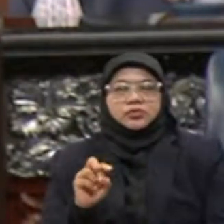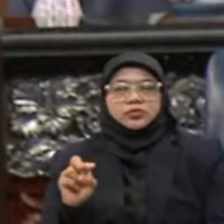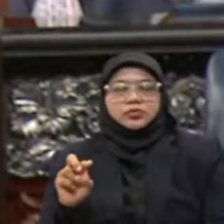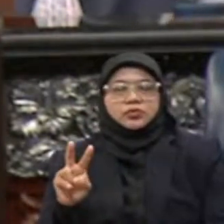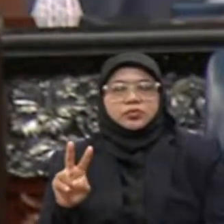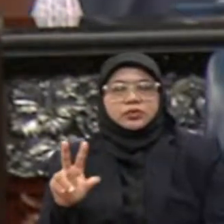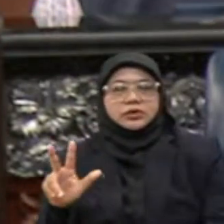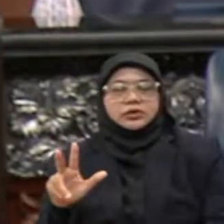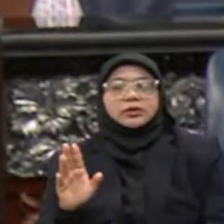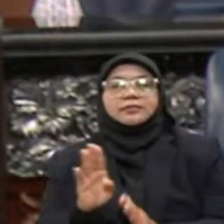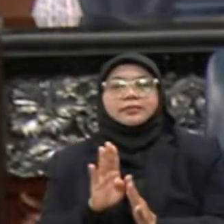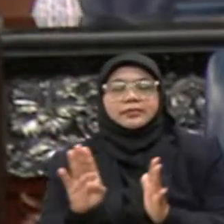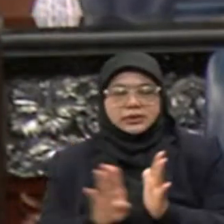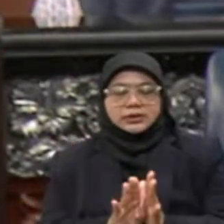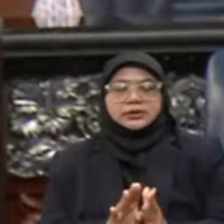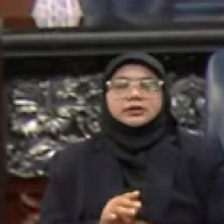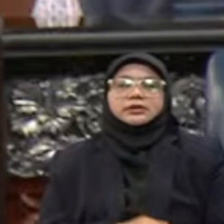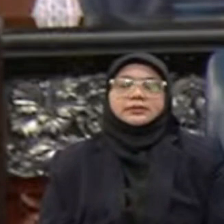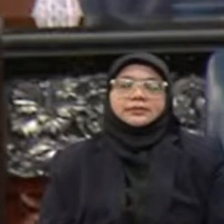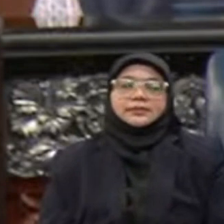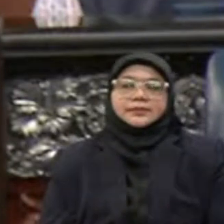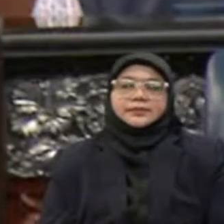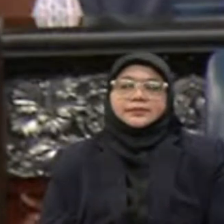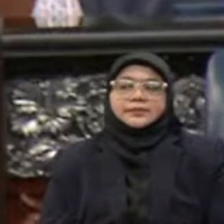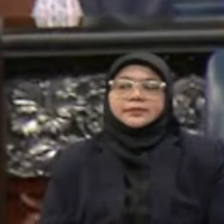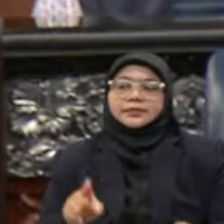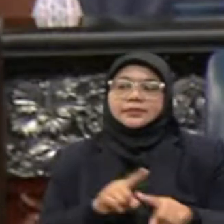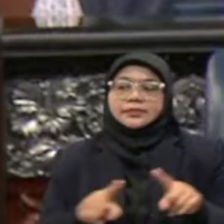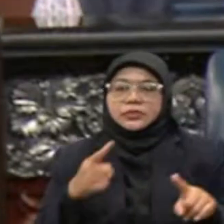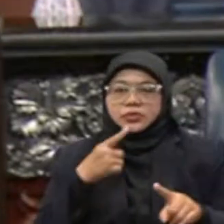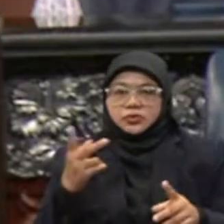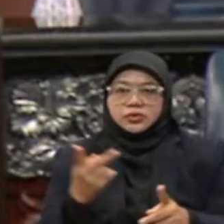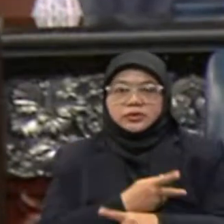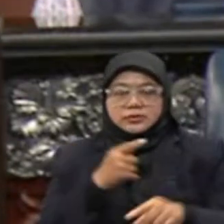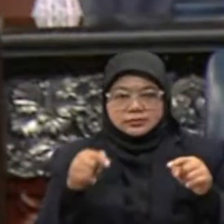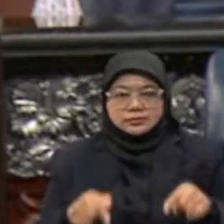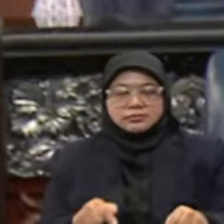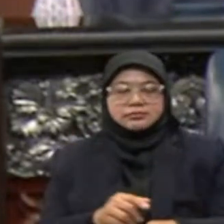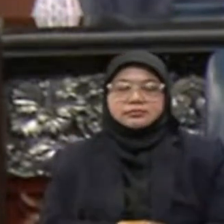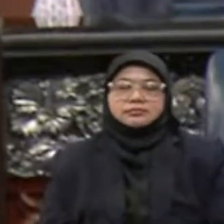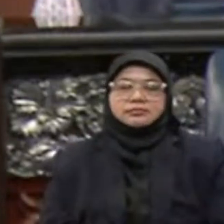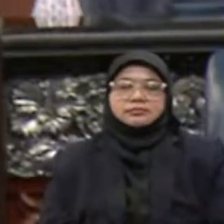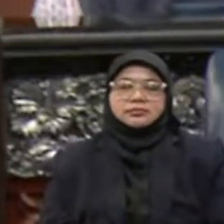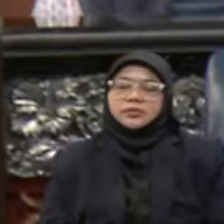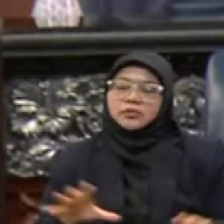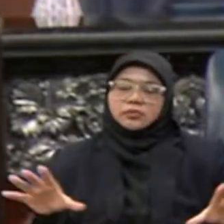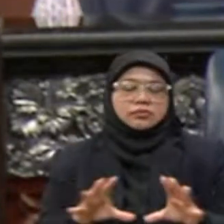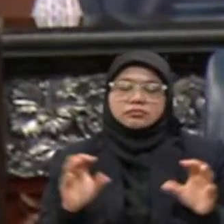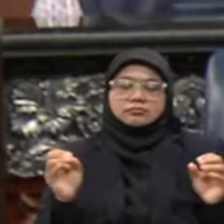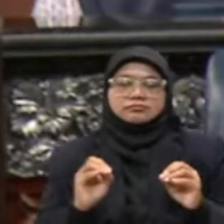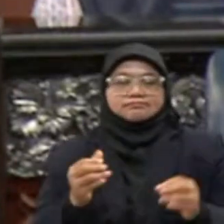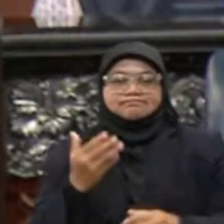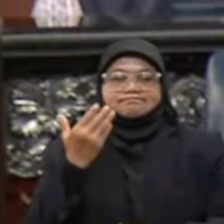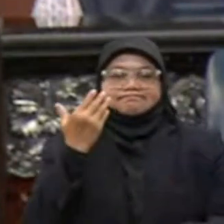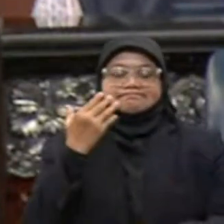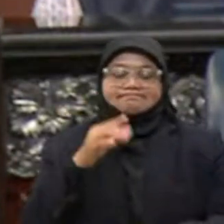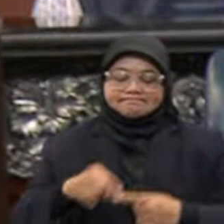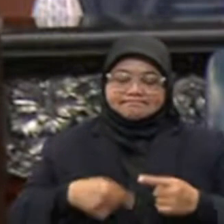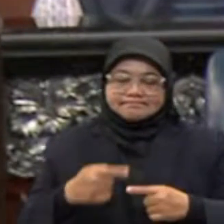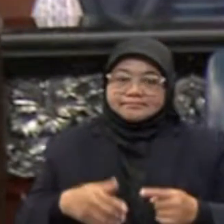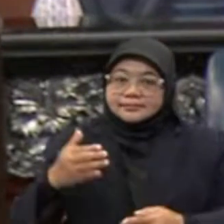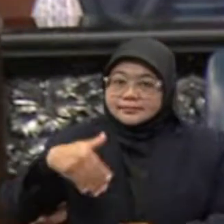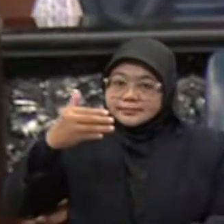bidan Ringgit tetapi untuk kali ini tidak akan dilaksanakan kita tidak tahu pada